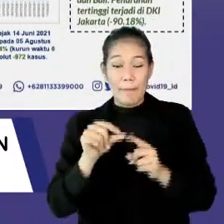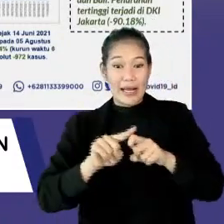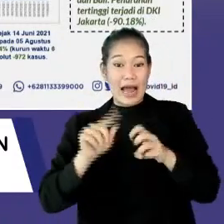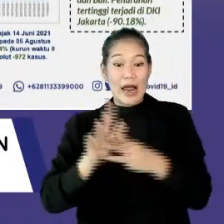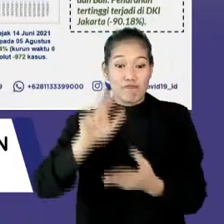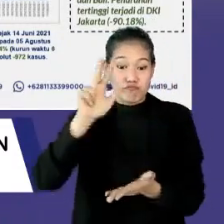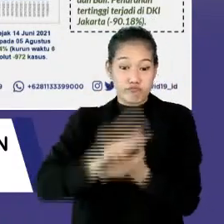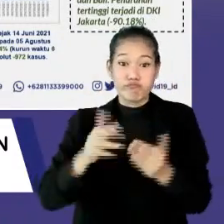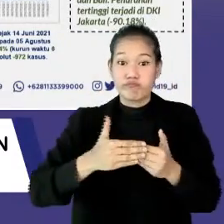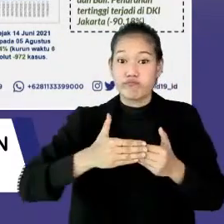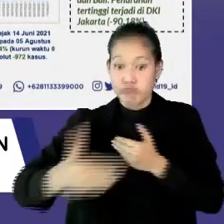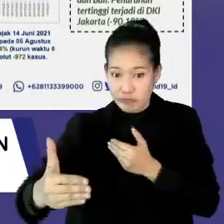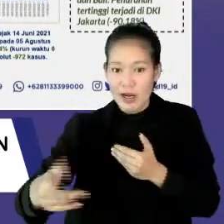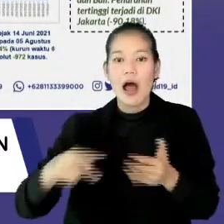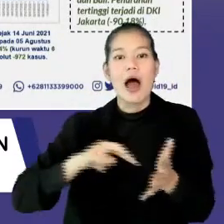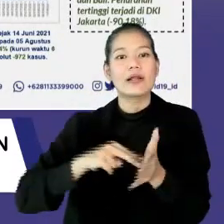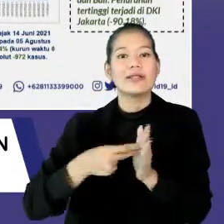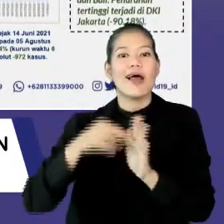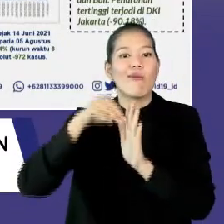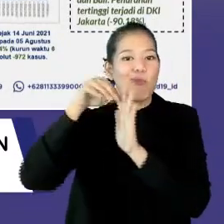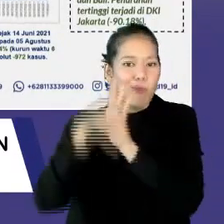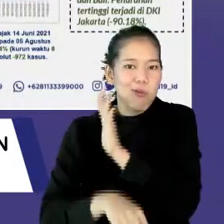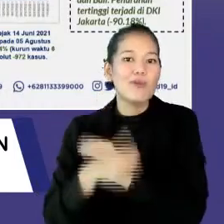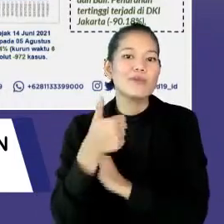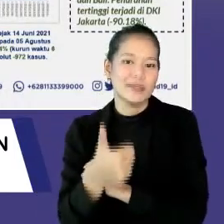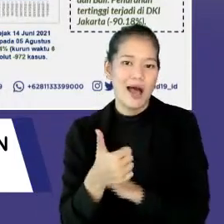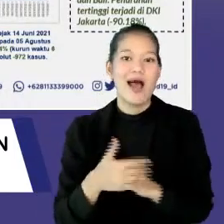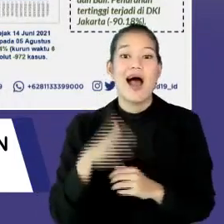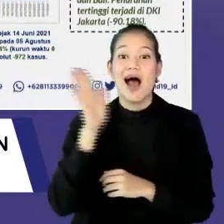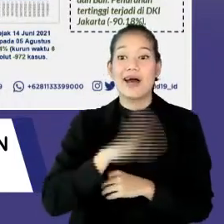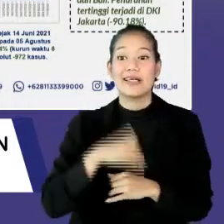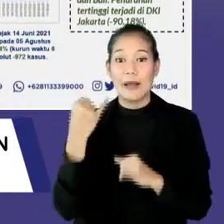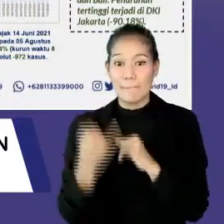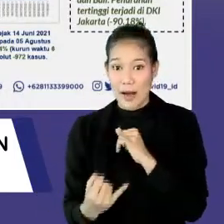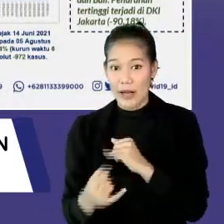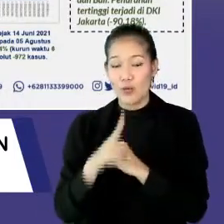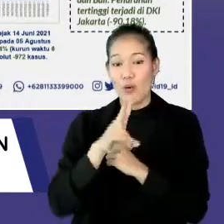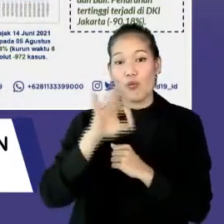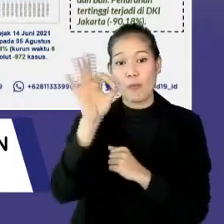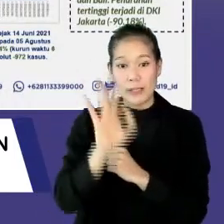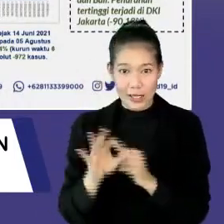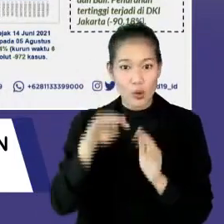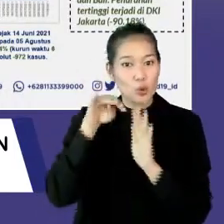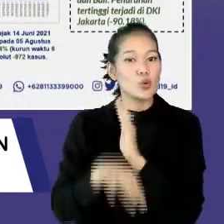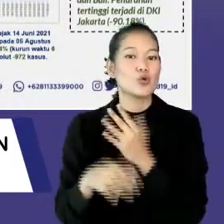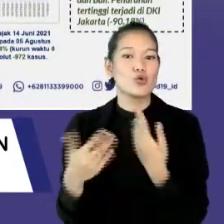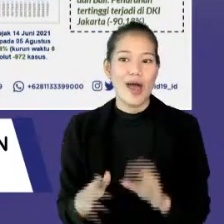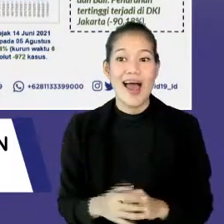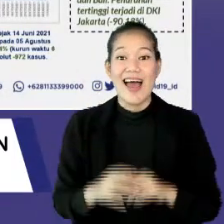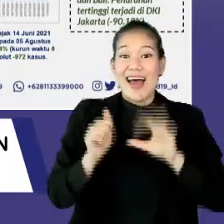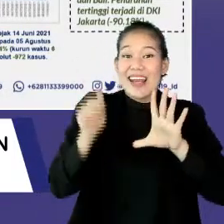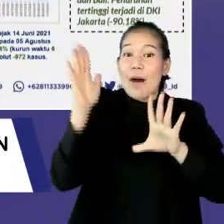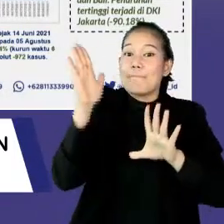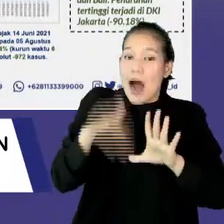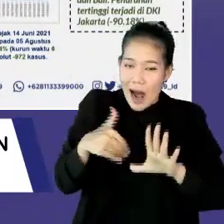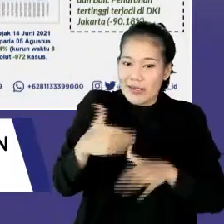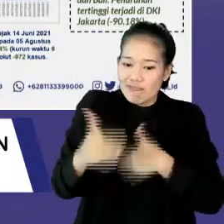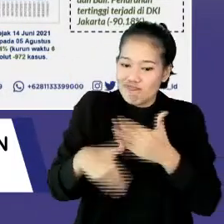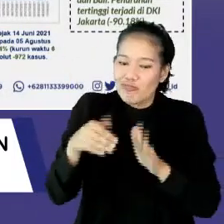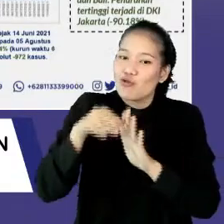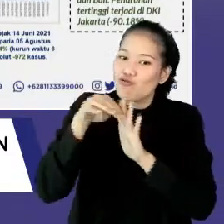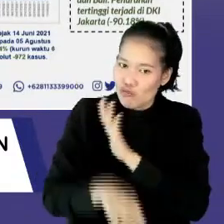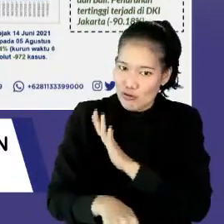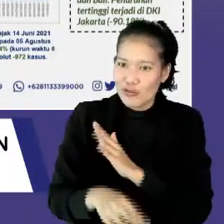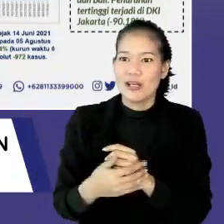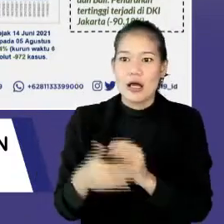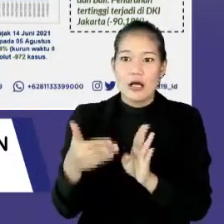melihat dampak yang jauh lebih signifikan lagi. Jadi per hari kemarin ini sudah mampu turun 20%, baru 6 hari dia turun sebenarnya Yogyakarta